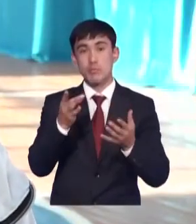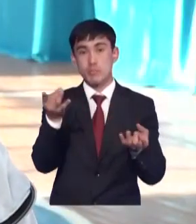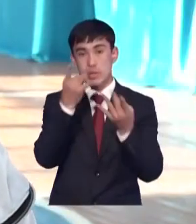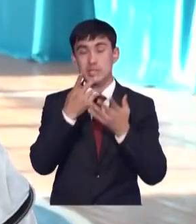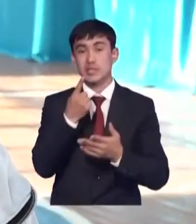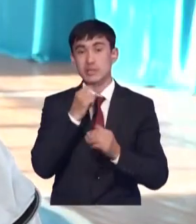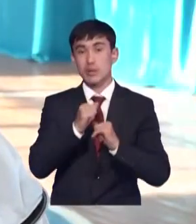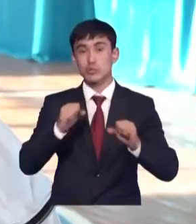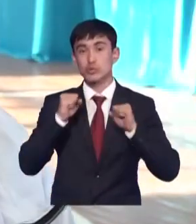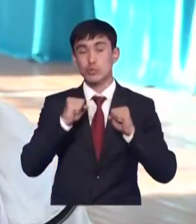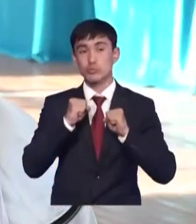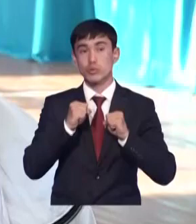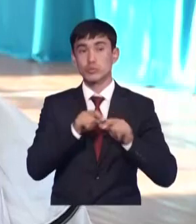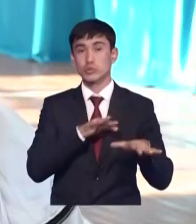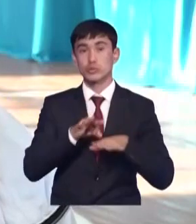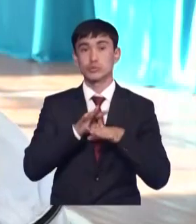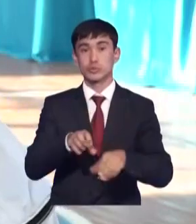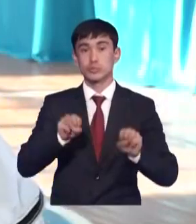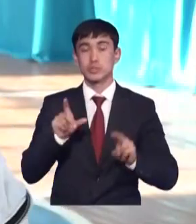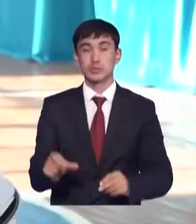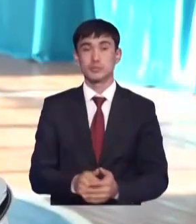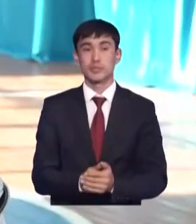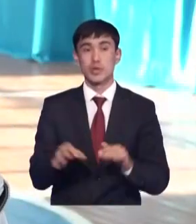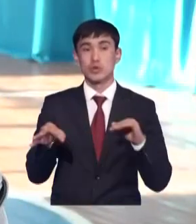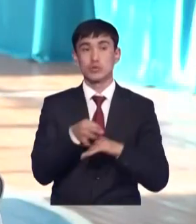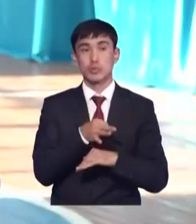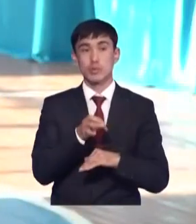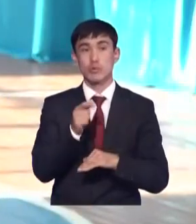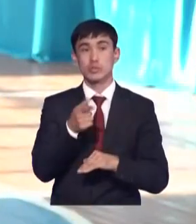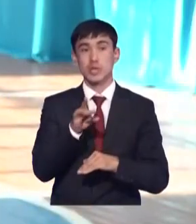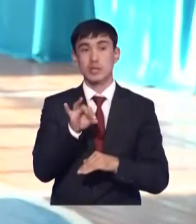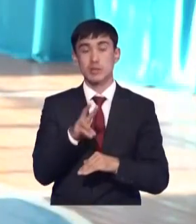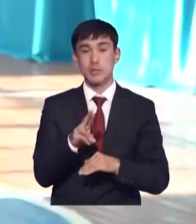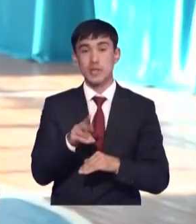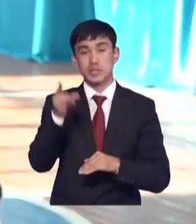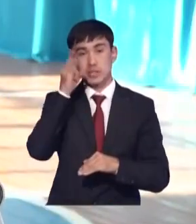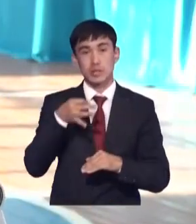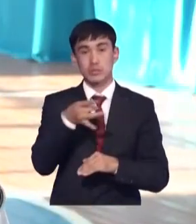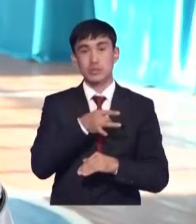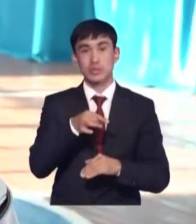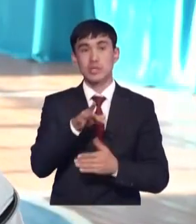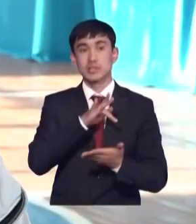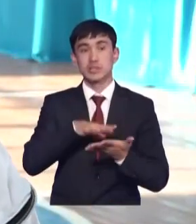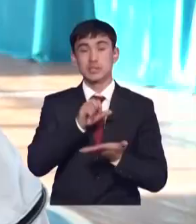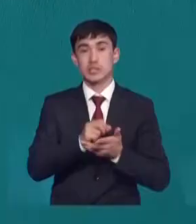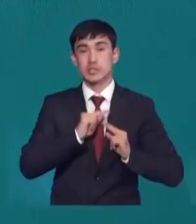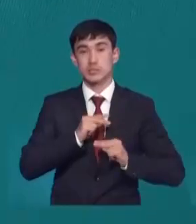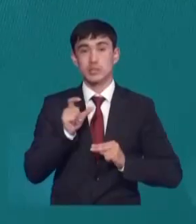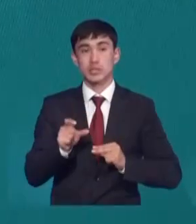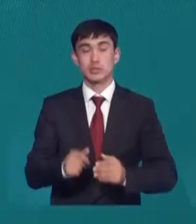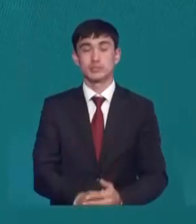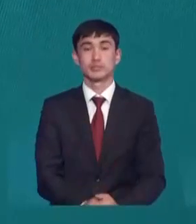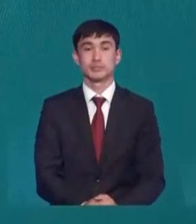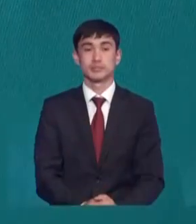дамыту және спорт бөлімінің іс жүргізуші маманы. Жұбайым Оразғали әдемі Сарқан аудандық Манса орталығының қызметкері болып